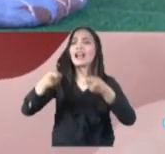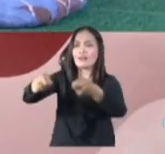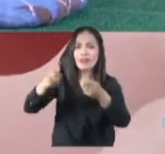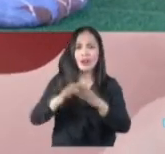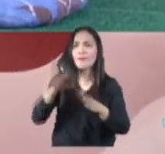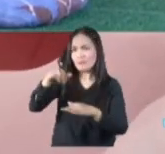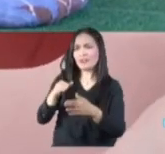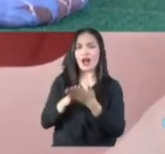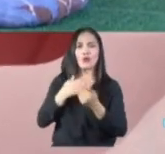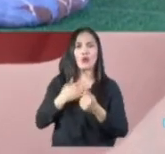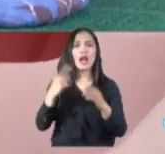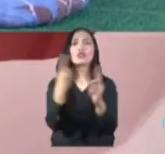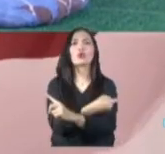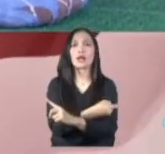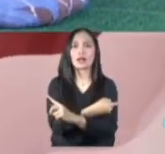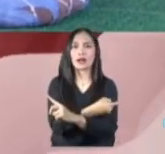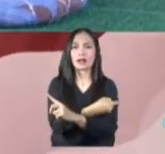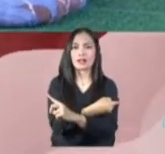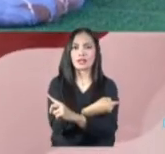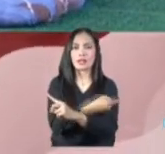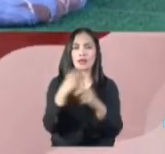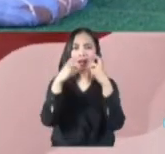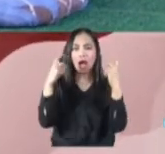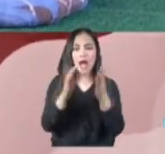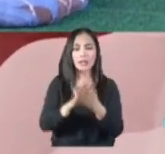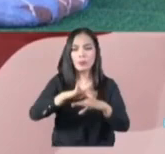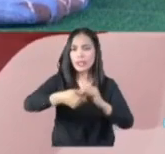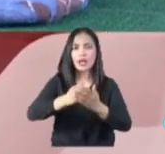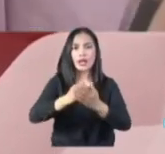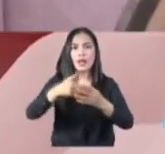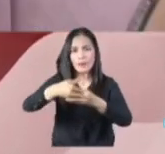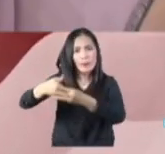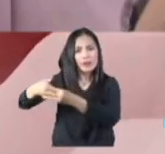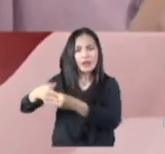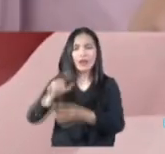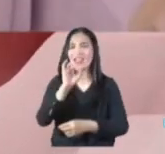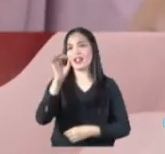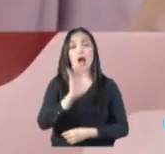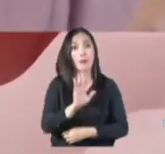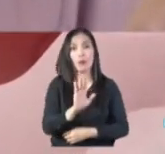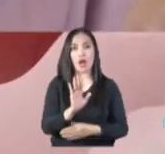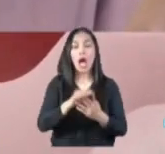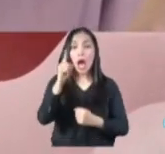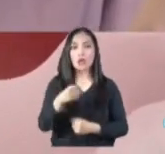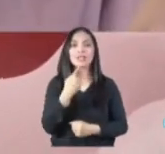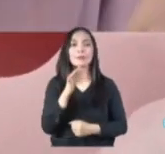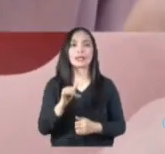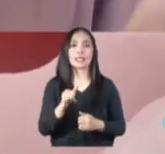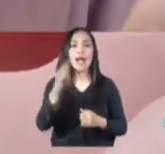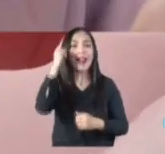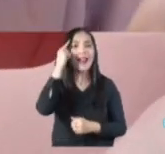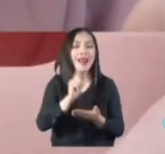masker Kong bagus pinjem dong atau mungkin saling apa berpegang tangan dan sebagainya Jadi mungkin juga ada simulasi